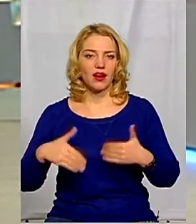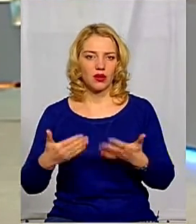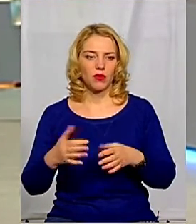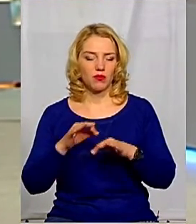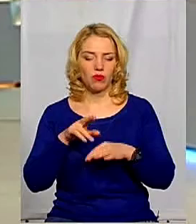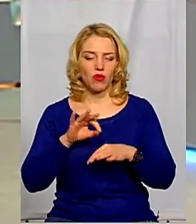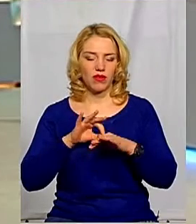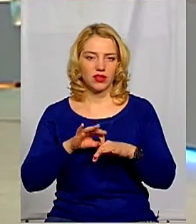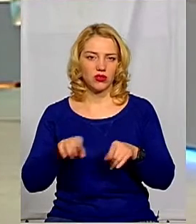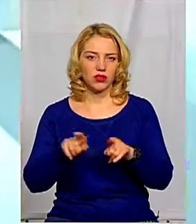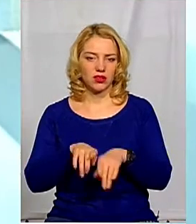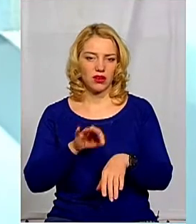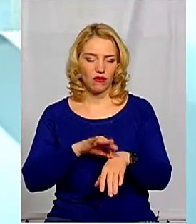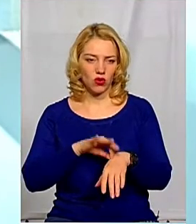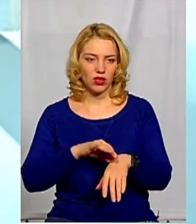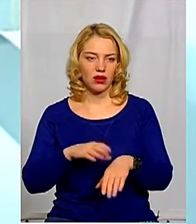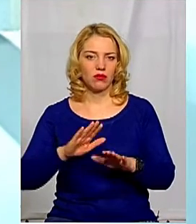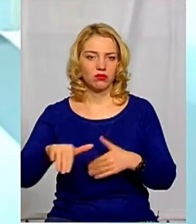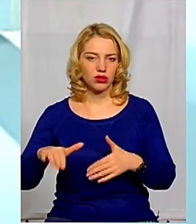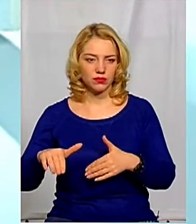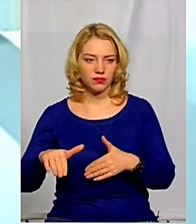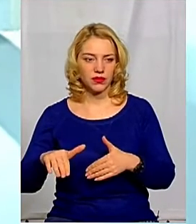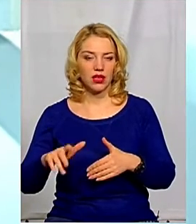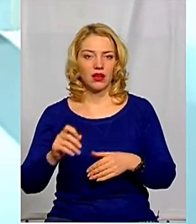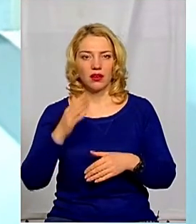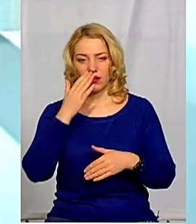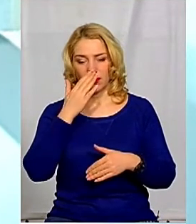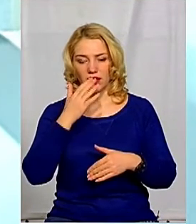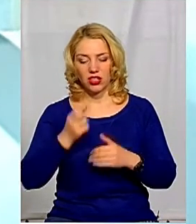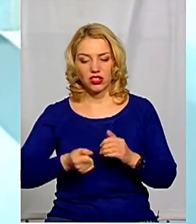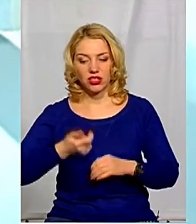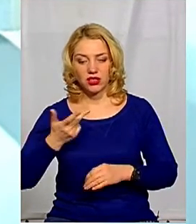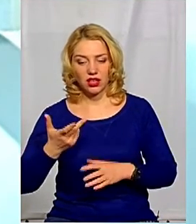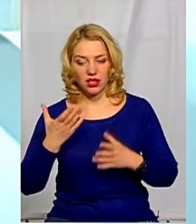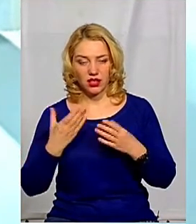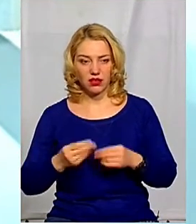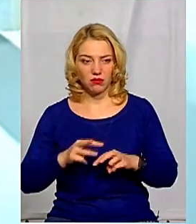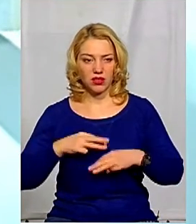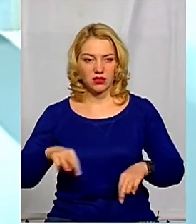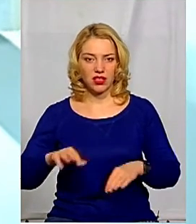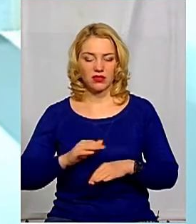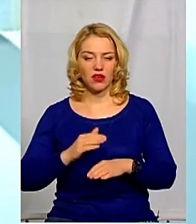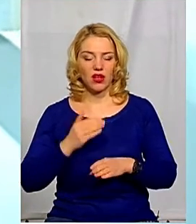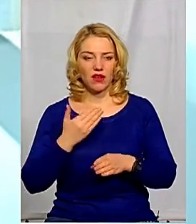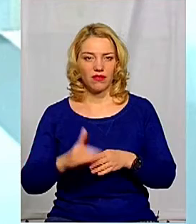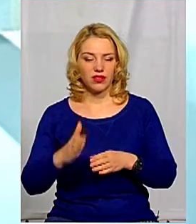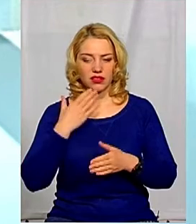по веденню таких хворих. Потім, буквально через декілька днів, міністерство видало свій